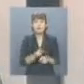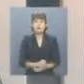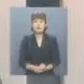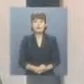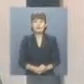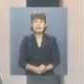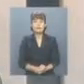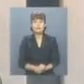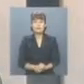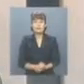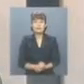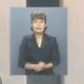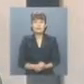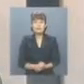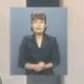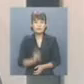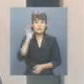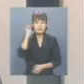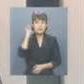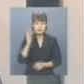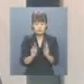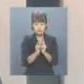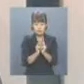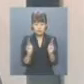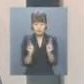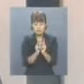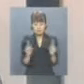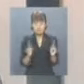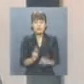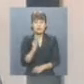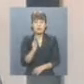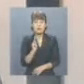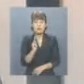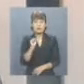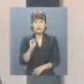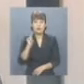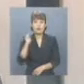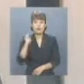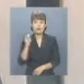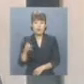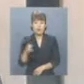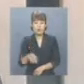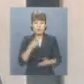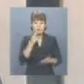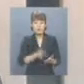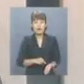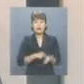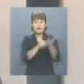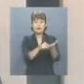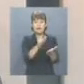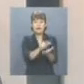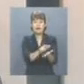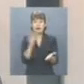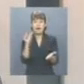ล่าสุดมีข่าวนะคะว่ากรรมการผู้จัดการใหญ่ของกสท.โทรคมนาคมได้ยื่นหนังสือลาออกจากตำแหน่งแล้วค่ะโดยที่จะมีผล